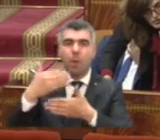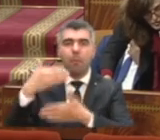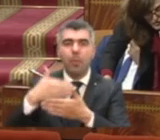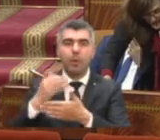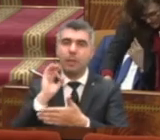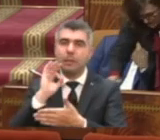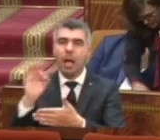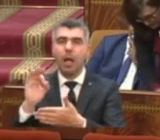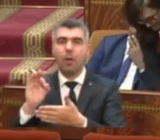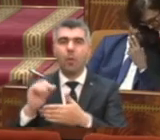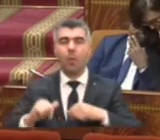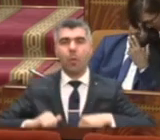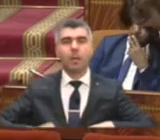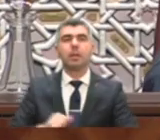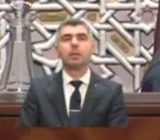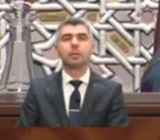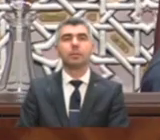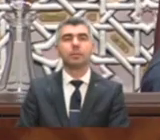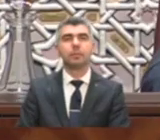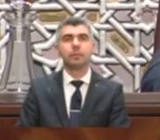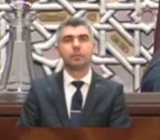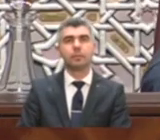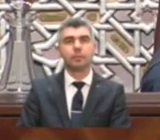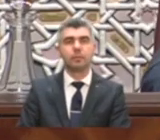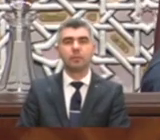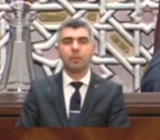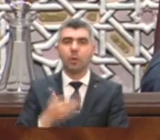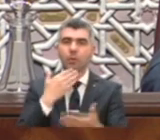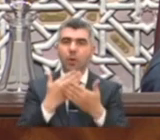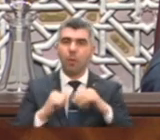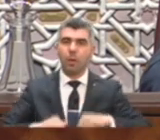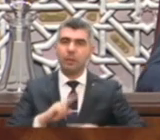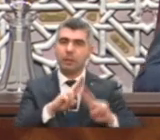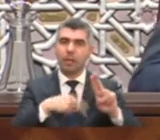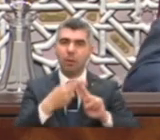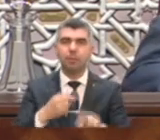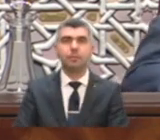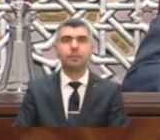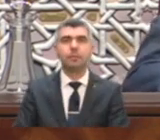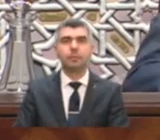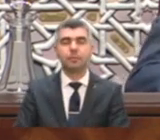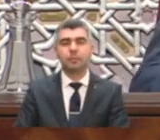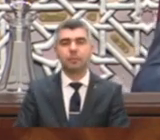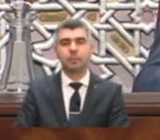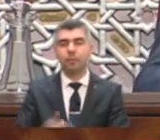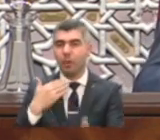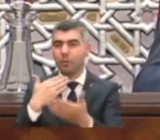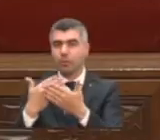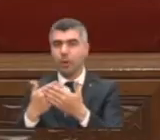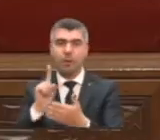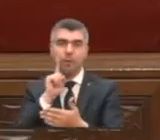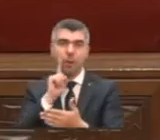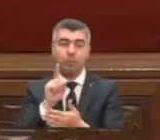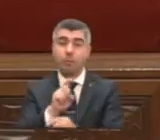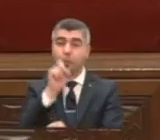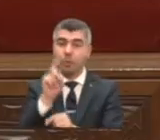تدبرنه، وشكرا. شكرا السيدة النائبة المحترمة. تفضلوا السيدة الوزيرة، مشكورين. السيدة النائبة على طرحكم هذا